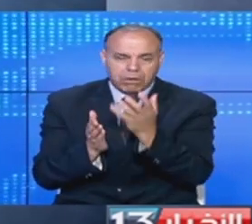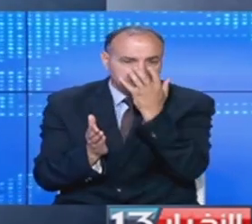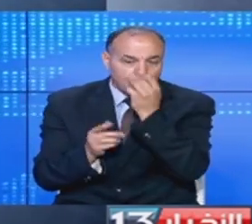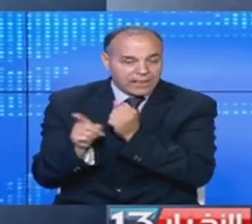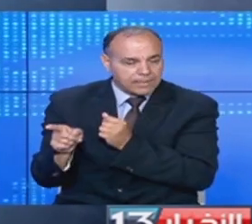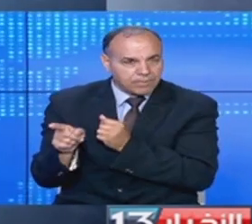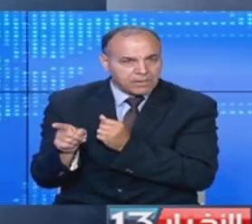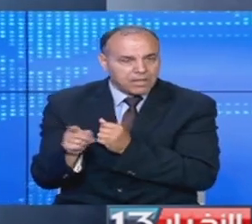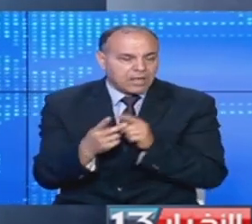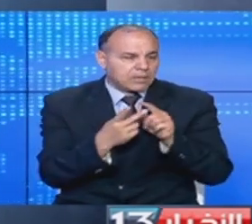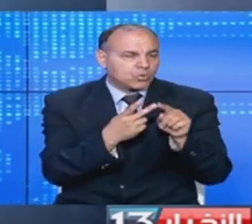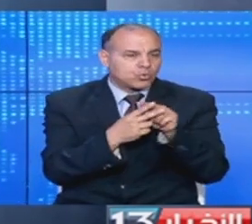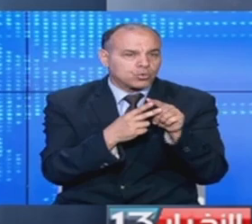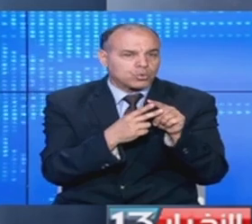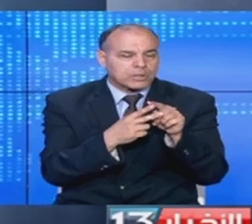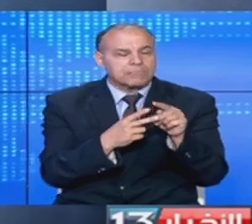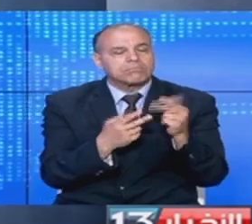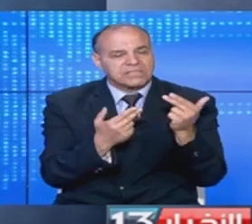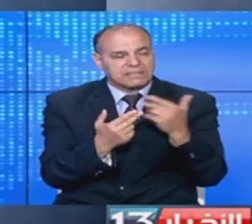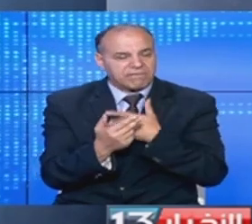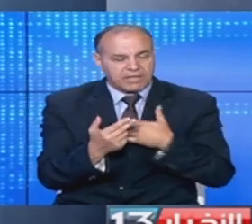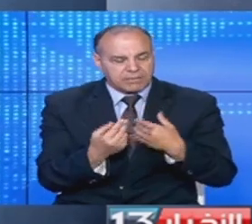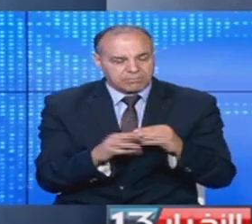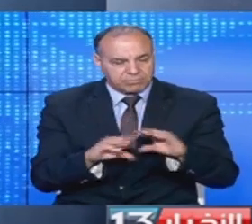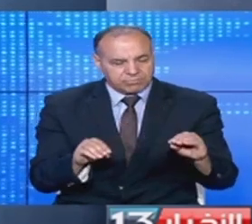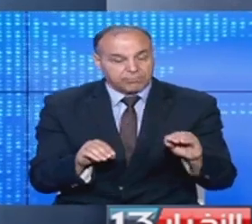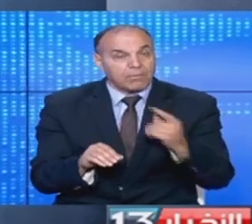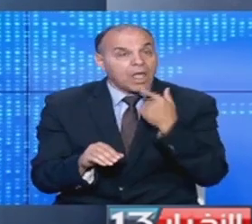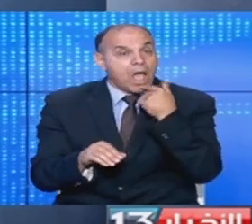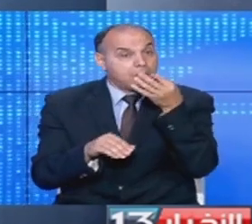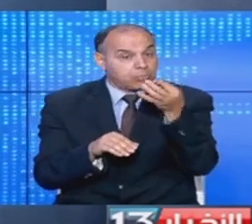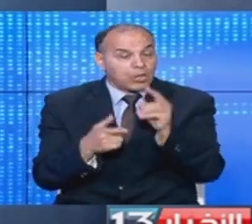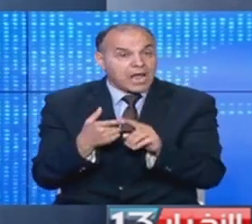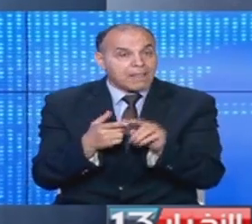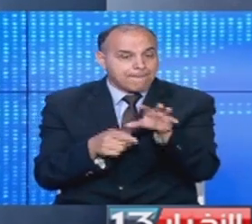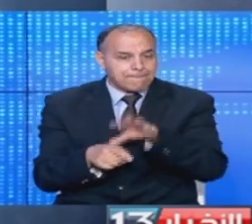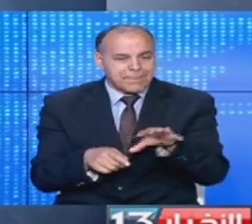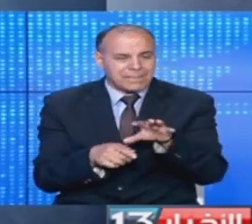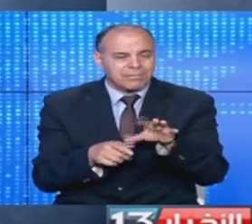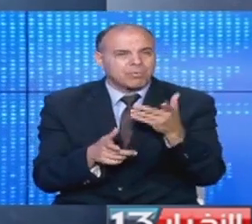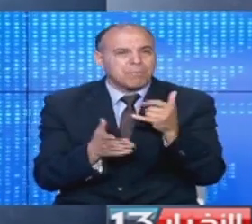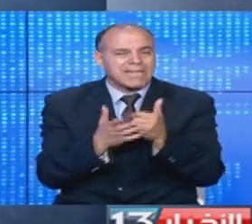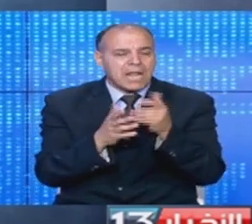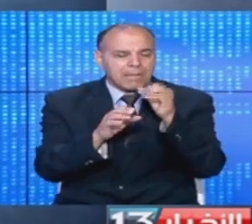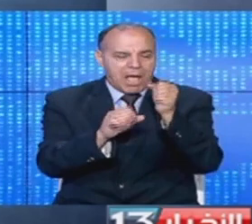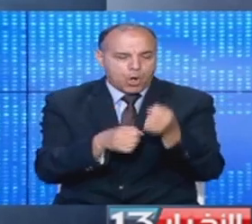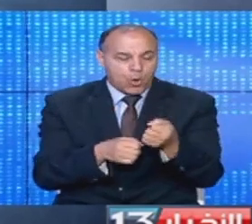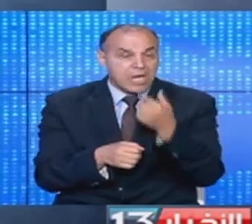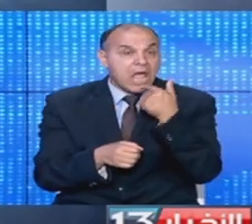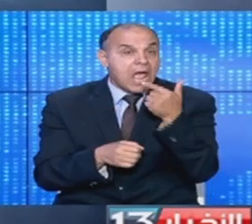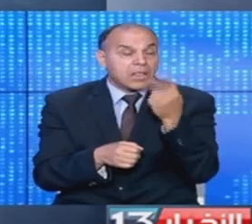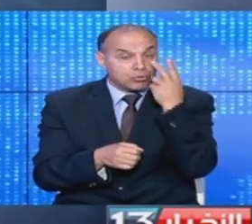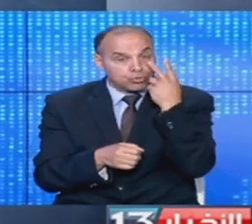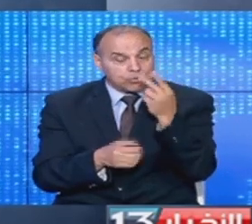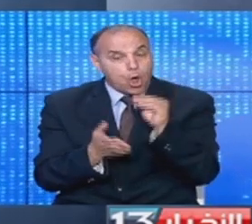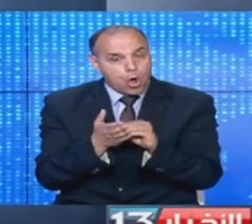الإنعاش فيما وصفت حالة الشخصين الآخرين بالمستقرة. يذكر أن منطقة حجب العيون من ولاية القيروان كانت